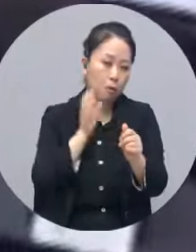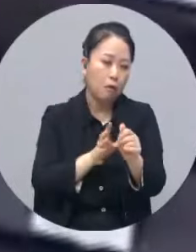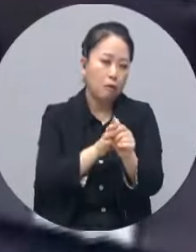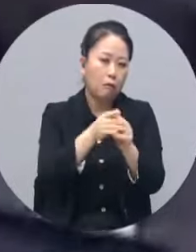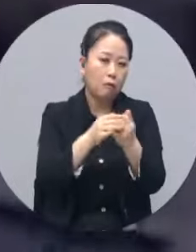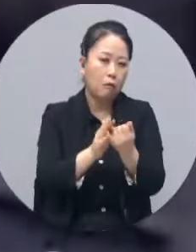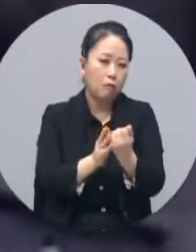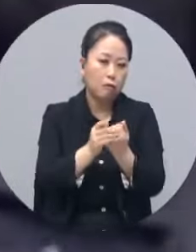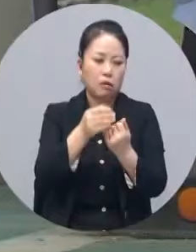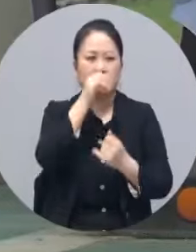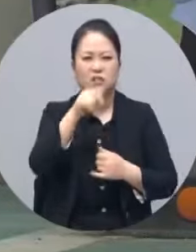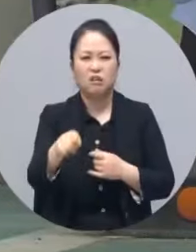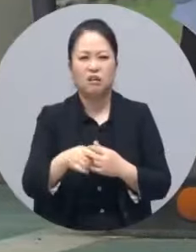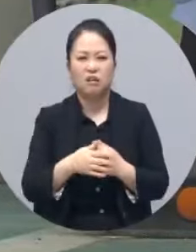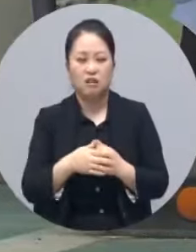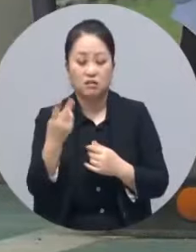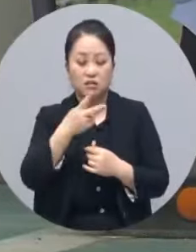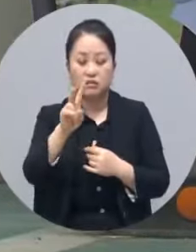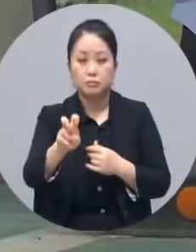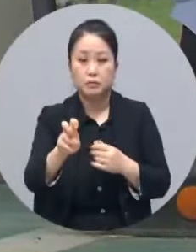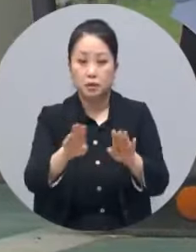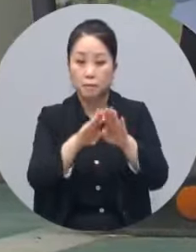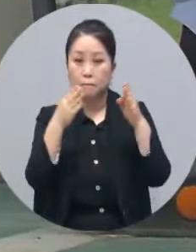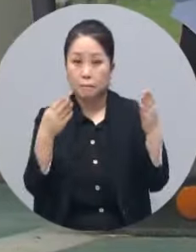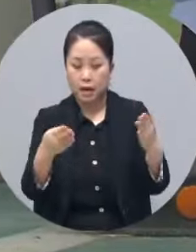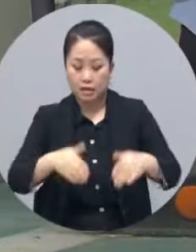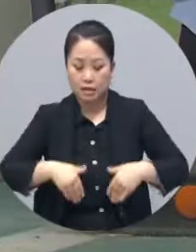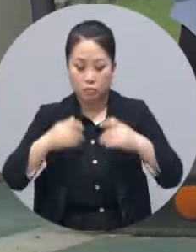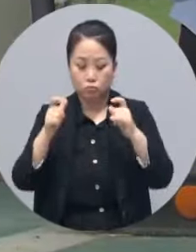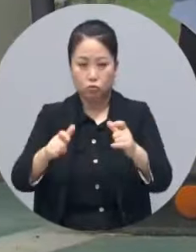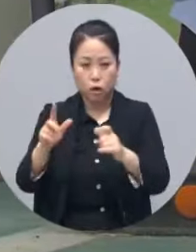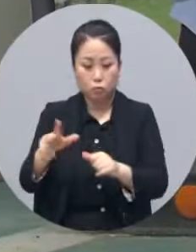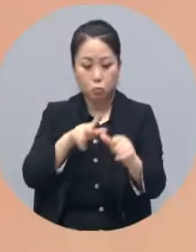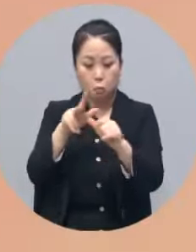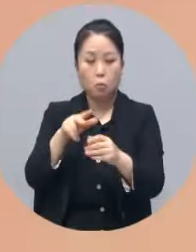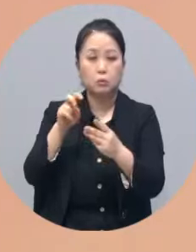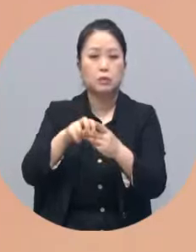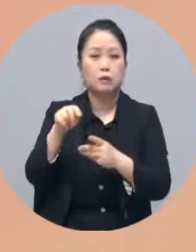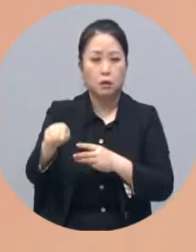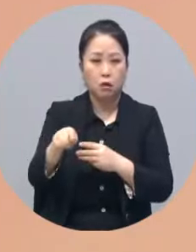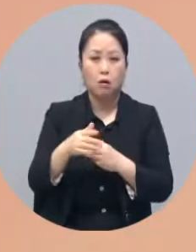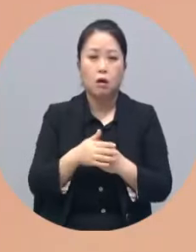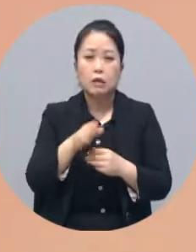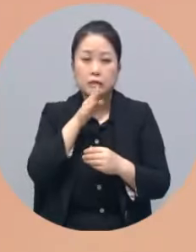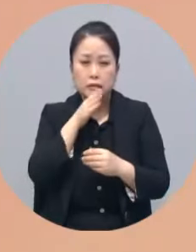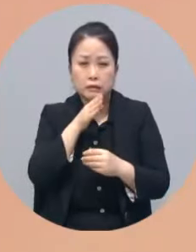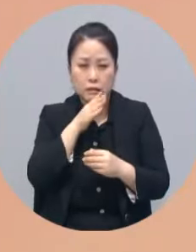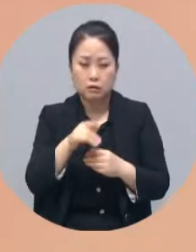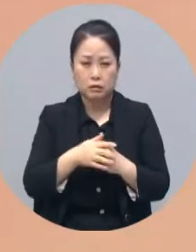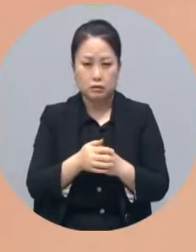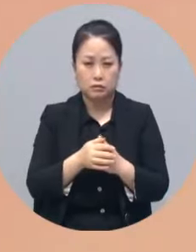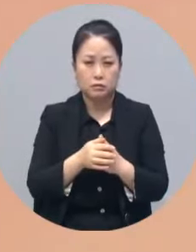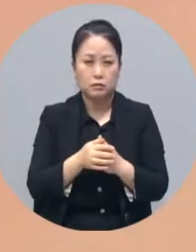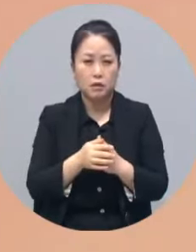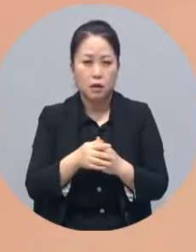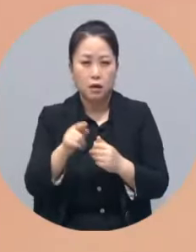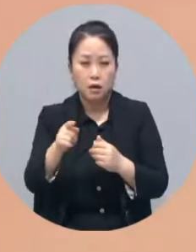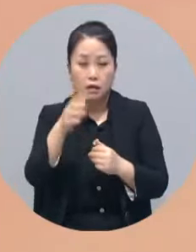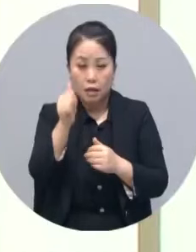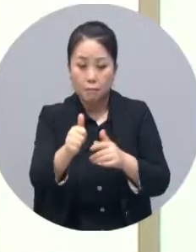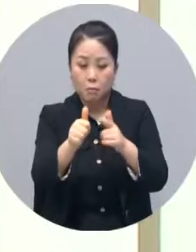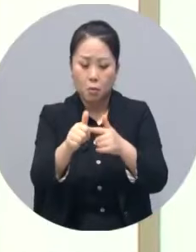쓰다듬습니다. 지난 2020년 문을 연 남구의 한 주간 노인보호센터의 실질적인 대표 정모